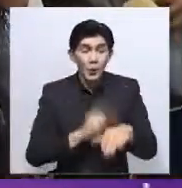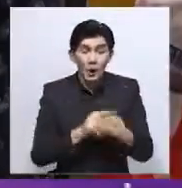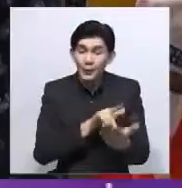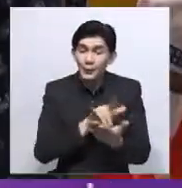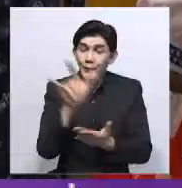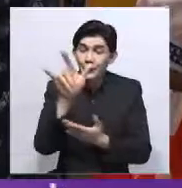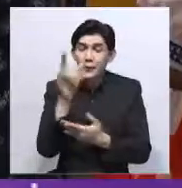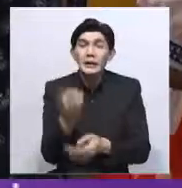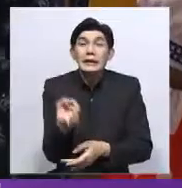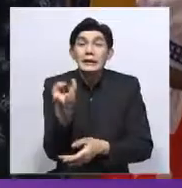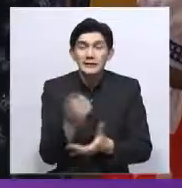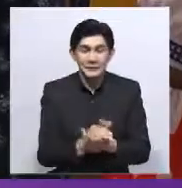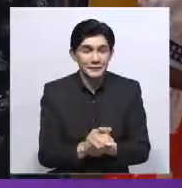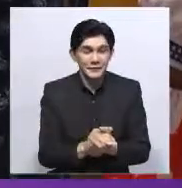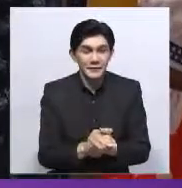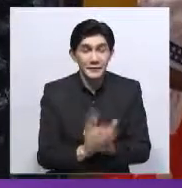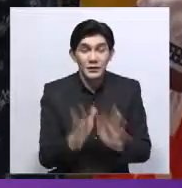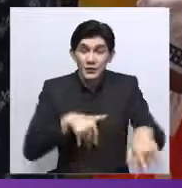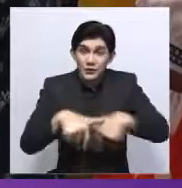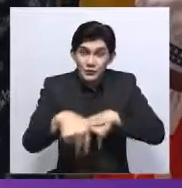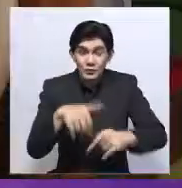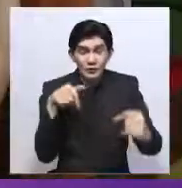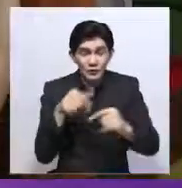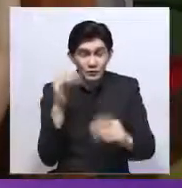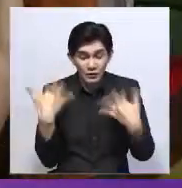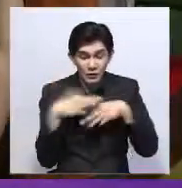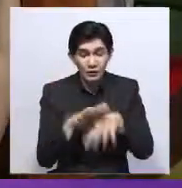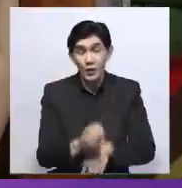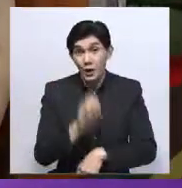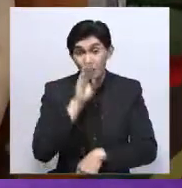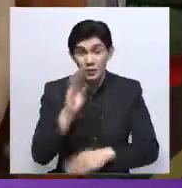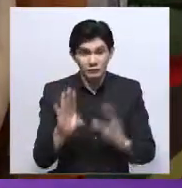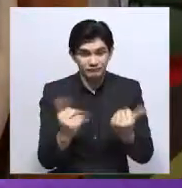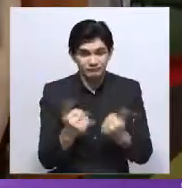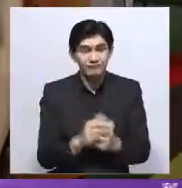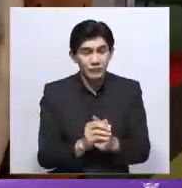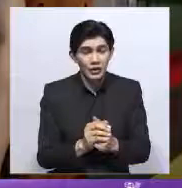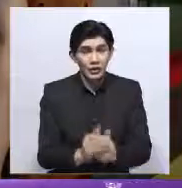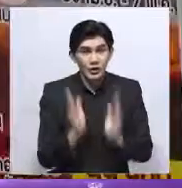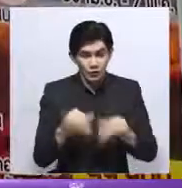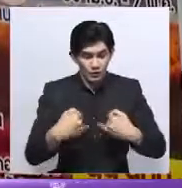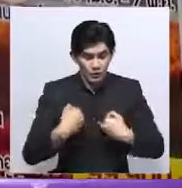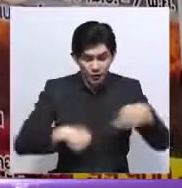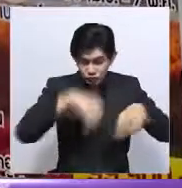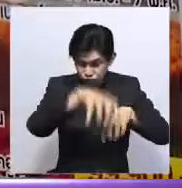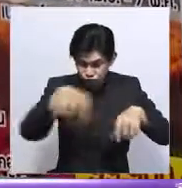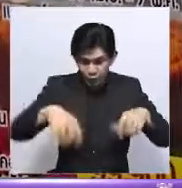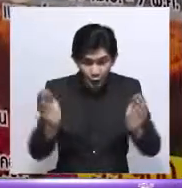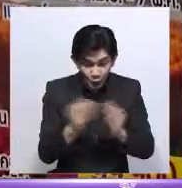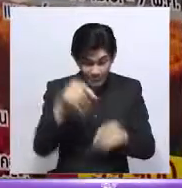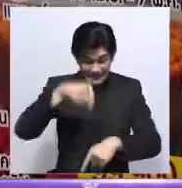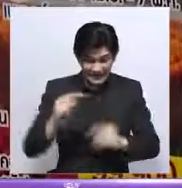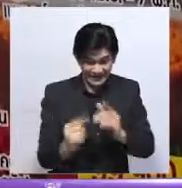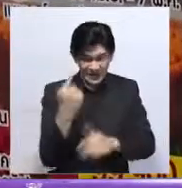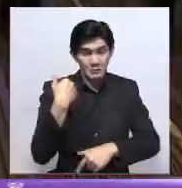ลาในการเดินทางไม่นานค่ะส่วนประชาชนที่เข้าร่วมงานก็บอกว่าการรวบรวมผู้ประกอบการมาไว้ที่เดียวท